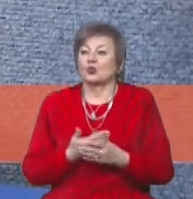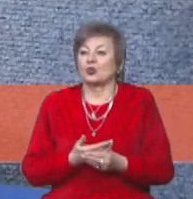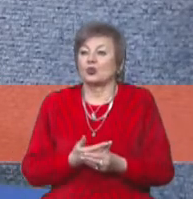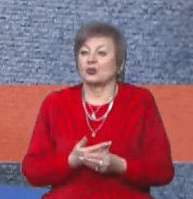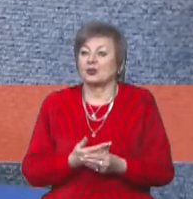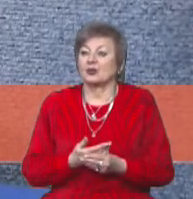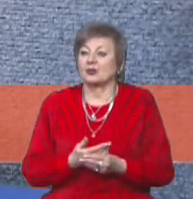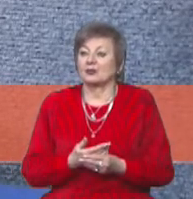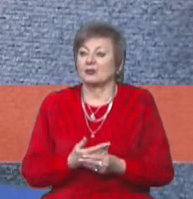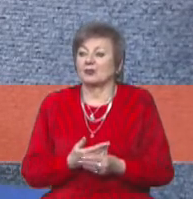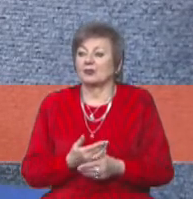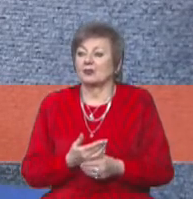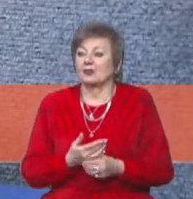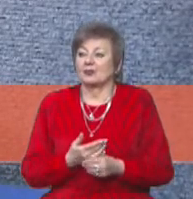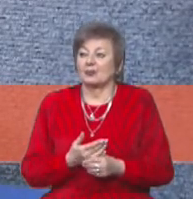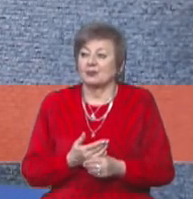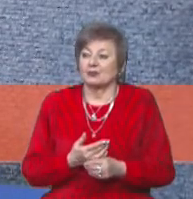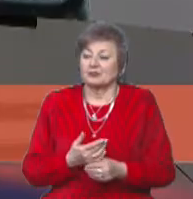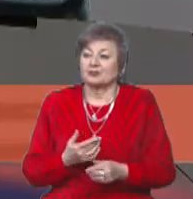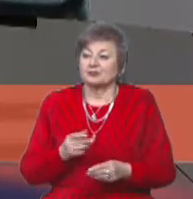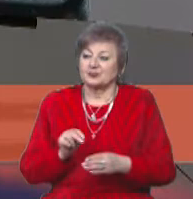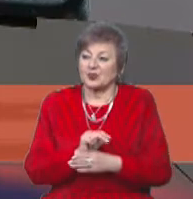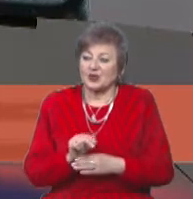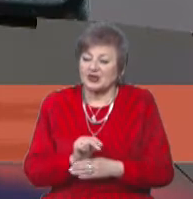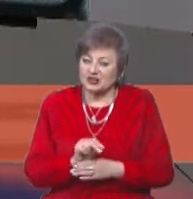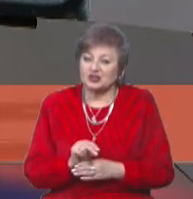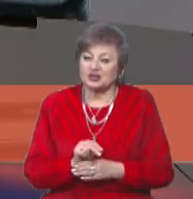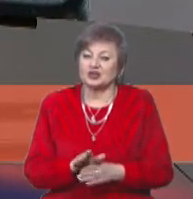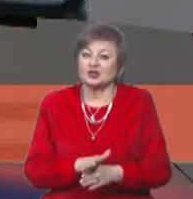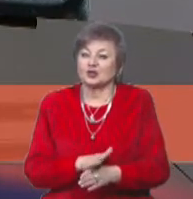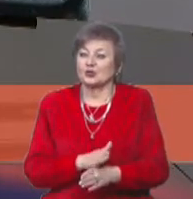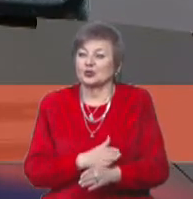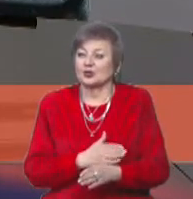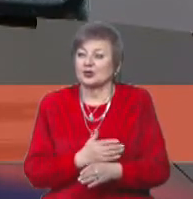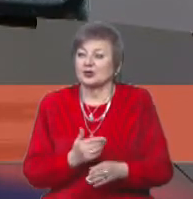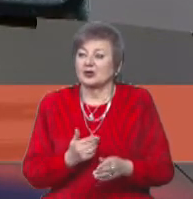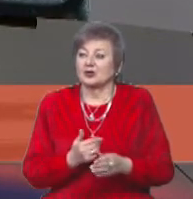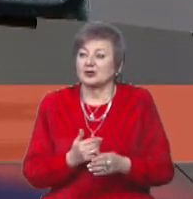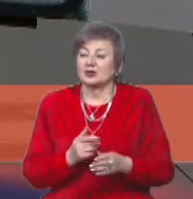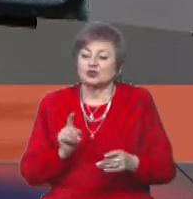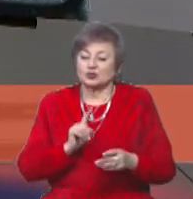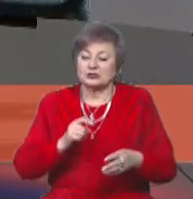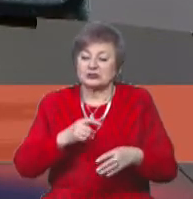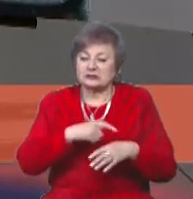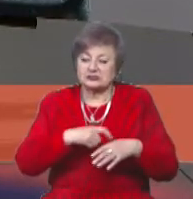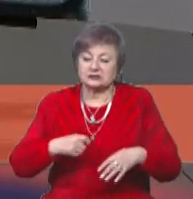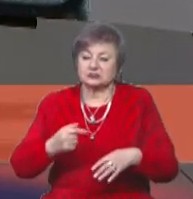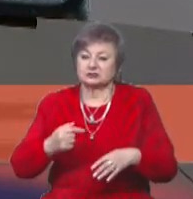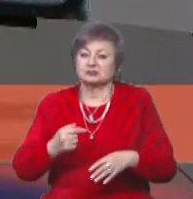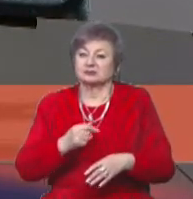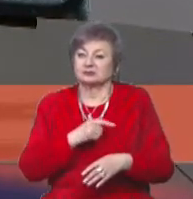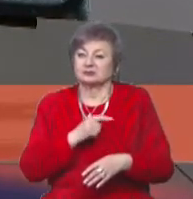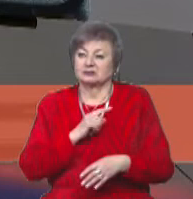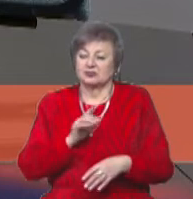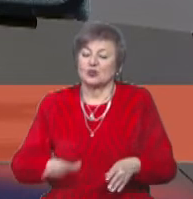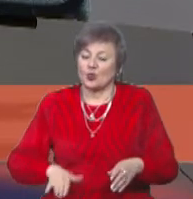що просто там тісно було. Стерта, ну, в стосунках між собою, вона десь об щось просто зняла,